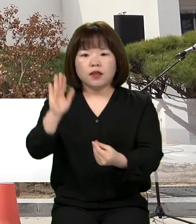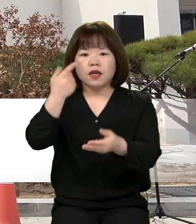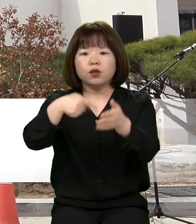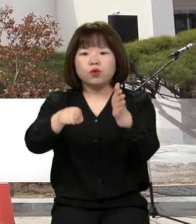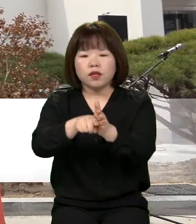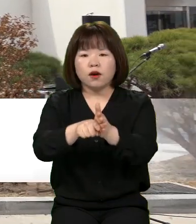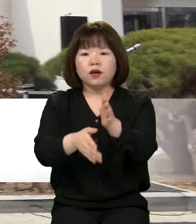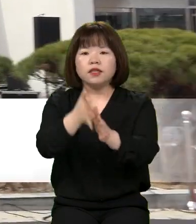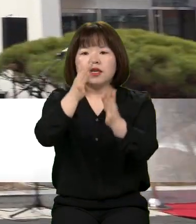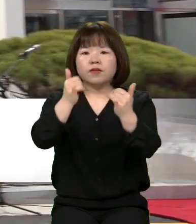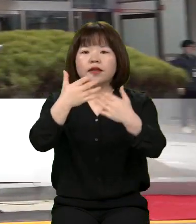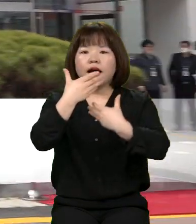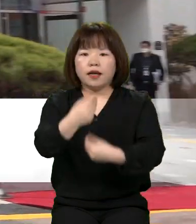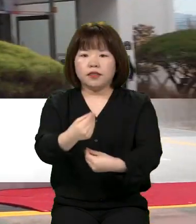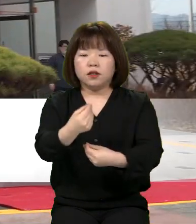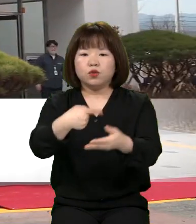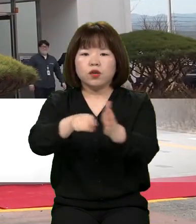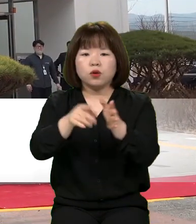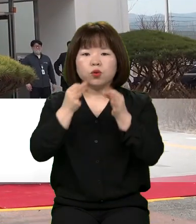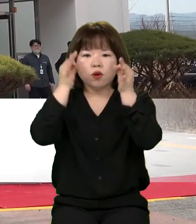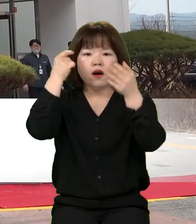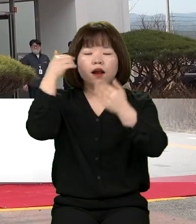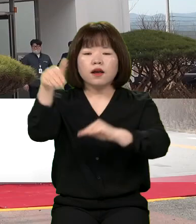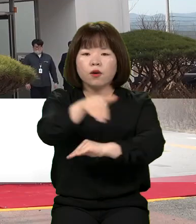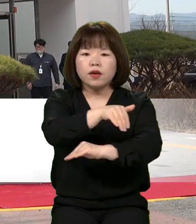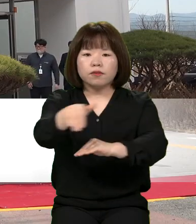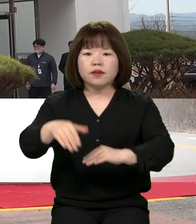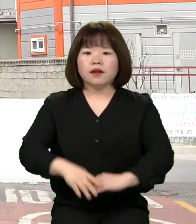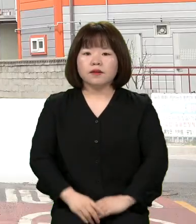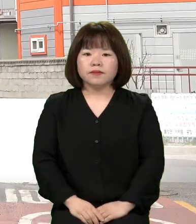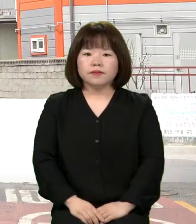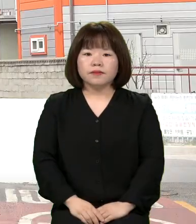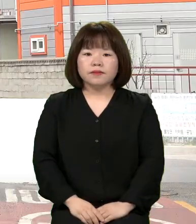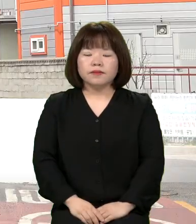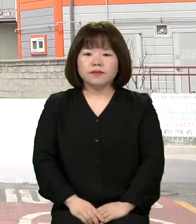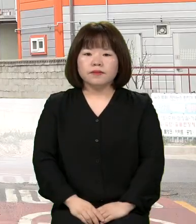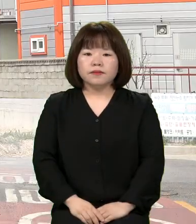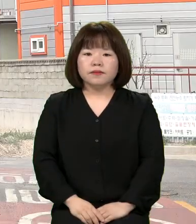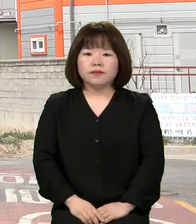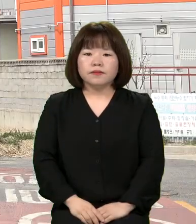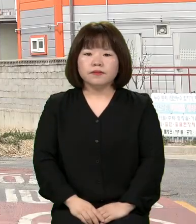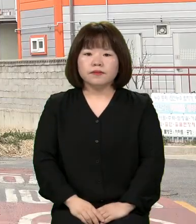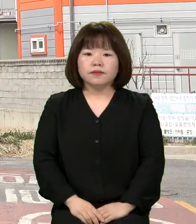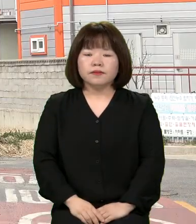사례로 남을 수 있도록 시민 안전 확보에 도 꾸준히 힘쓸 계획입니다